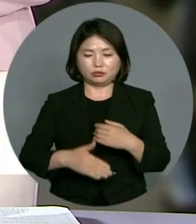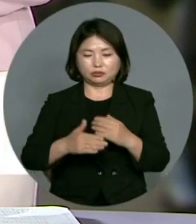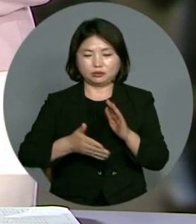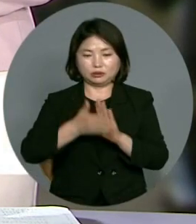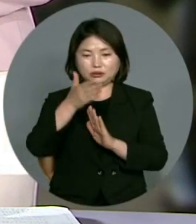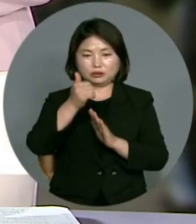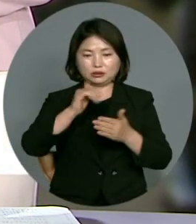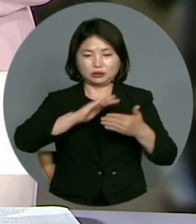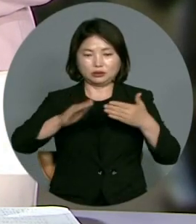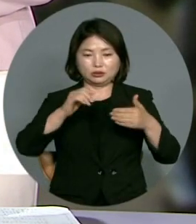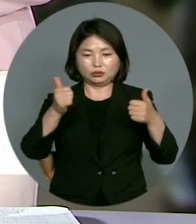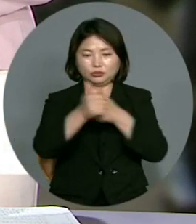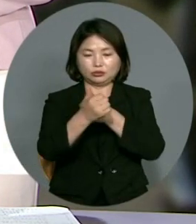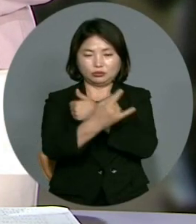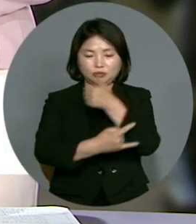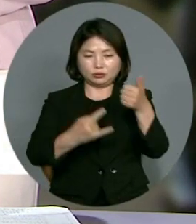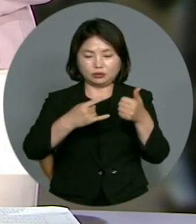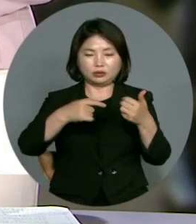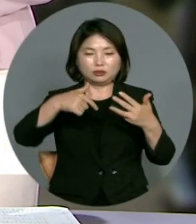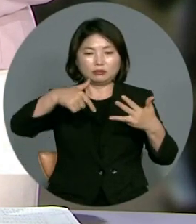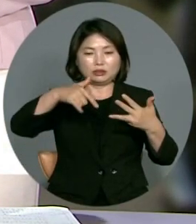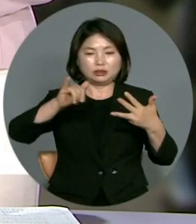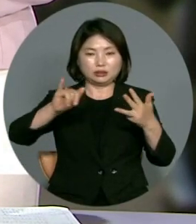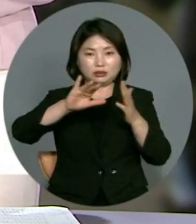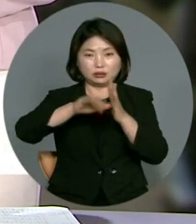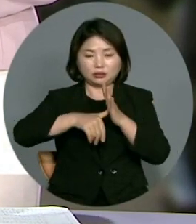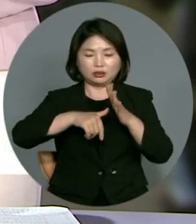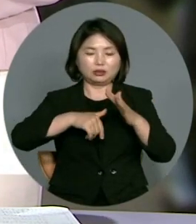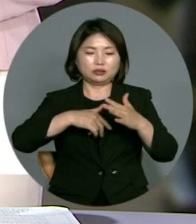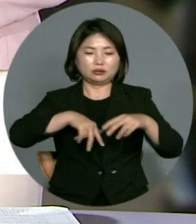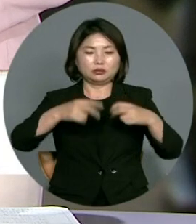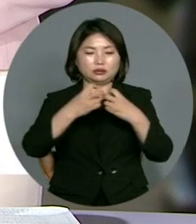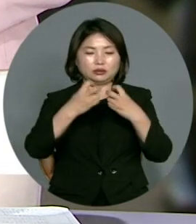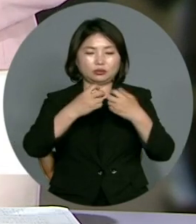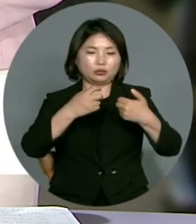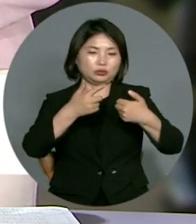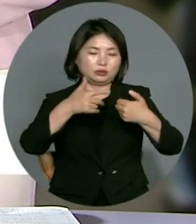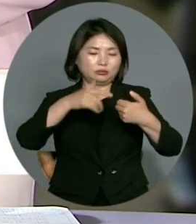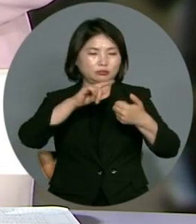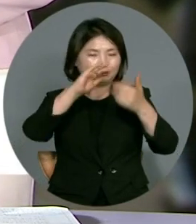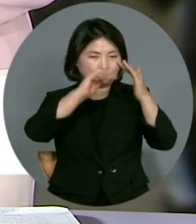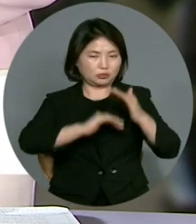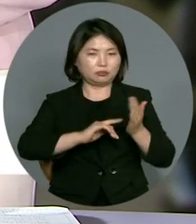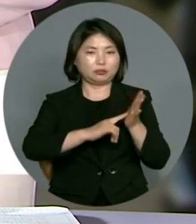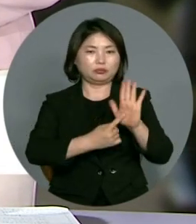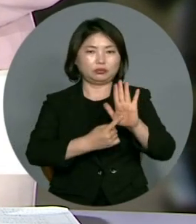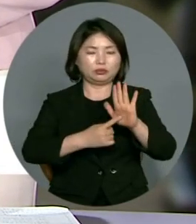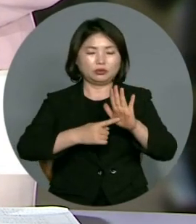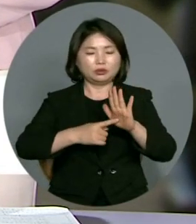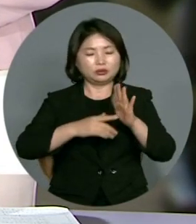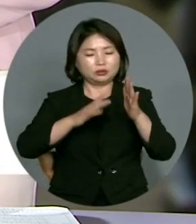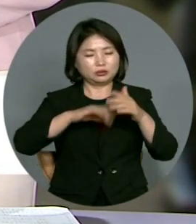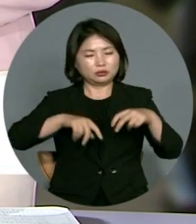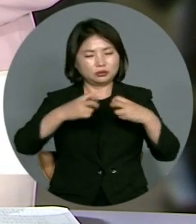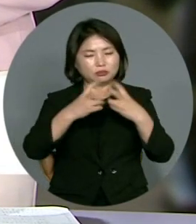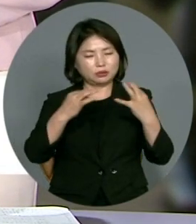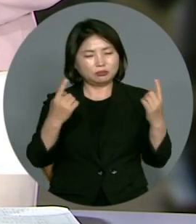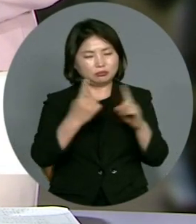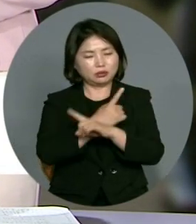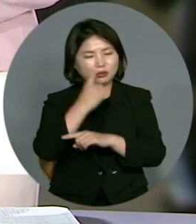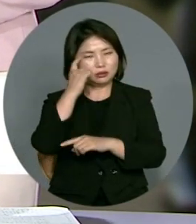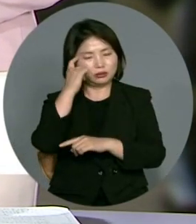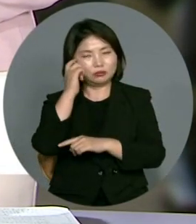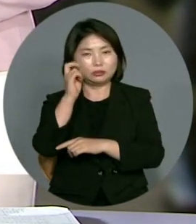대구시장직 인수위원회가 민선 8기 때 추진할 50개 정책을 발표했습니다. 정책에 많은 변화가 있을 것으로